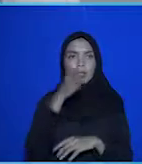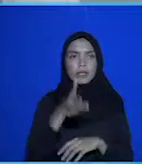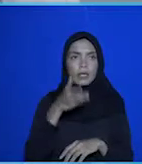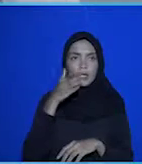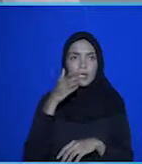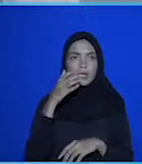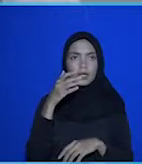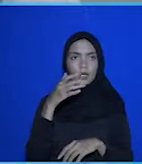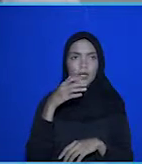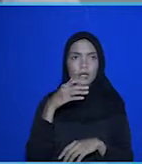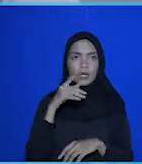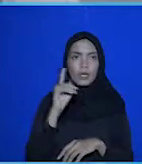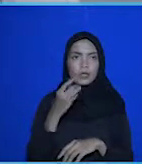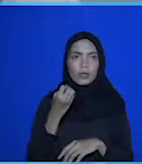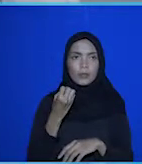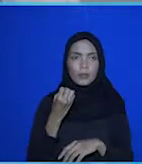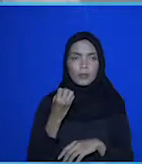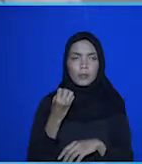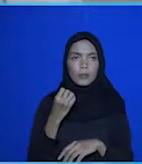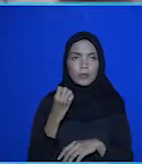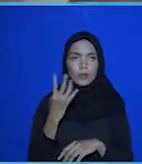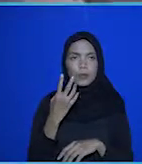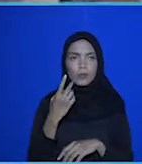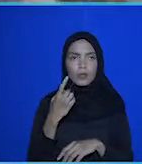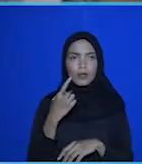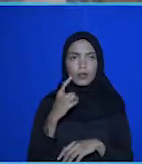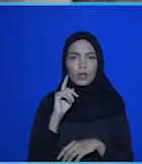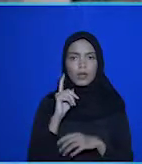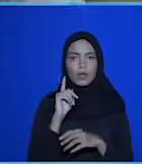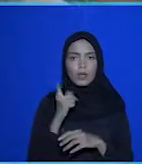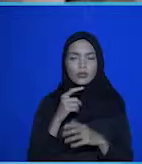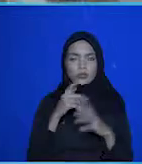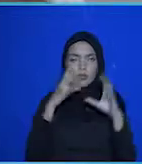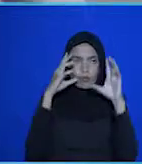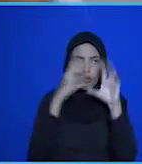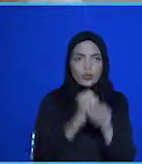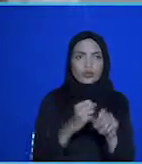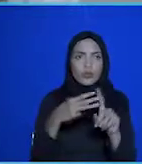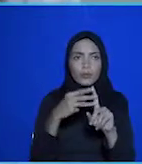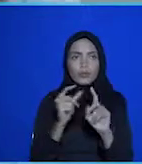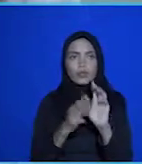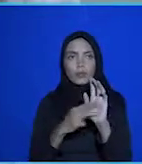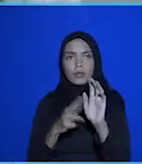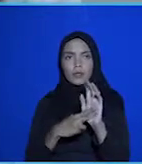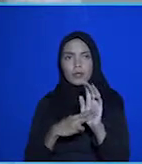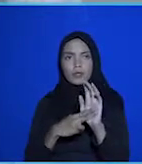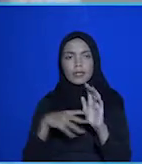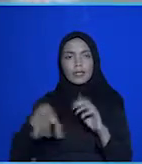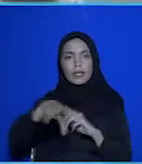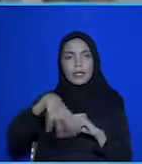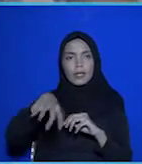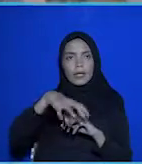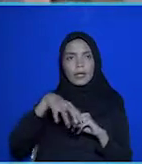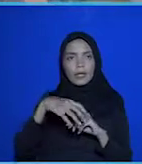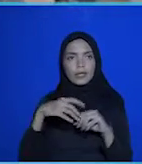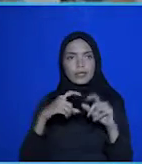Ibu Menteri di tanggal 13 Agustus ada beberapa concern beliau yang itu harus menjadi perhatian BUMN. Nah, kebetulan di